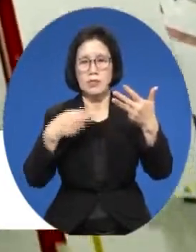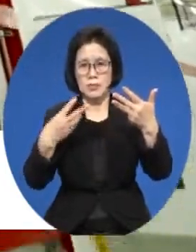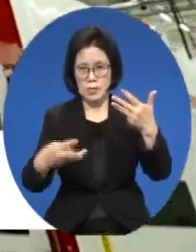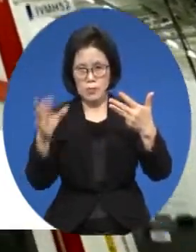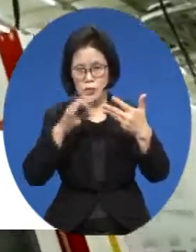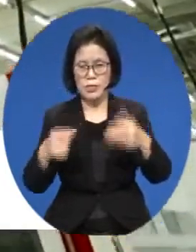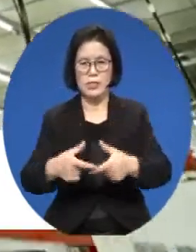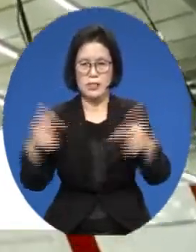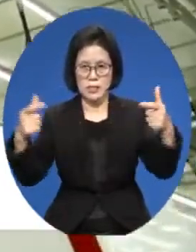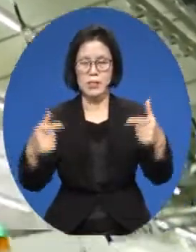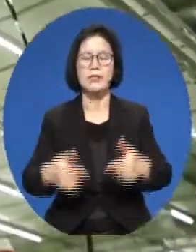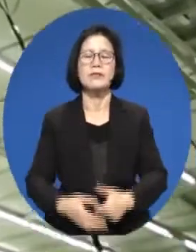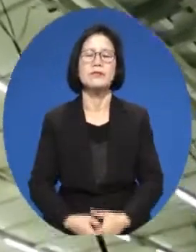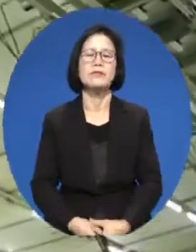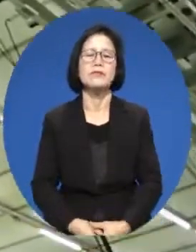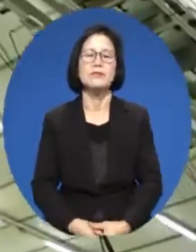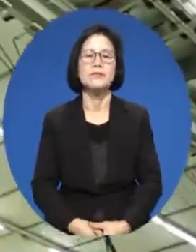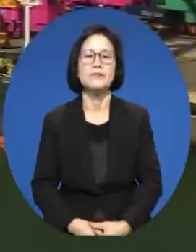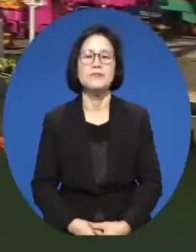증가하며 성장에 기여했습니다.